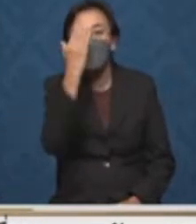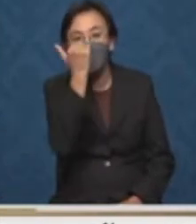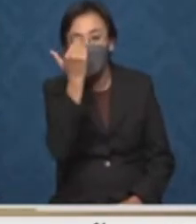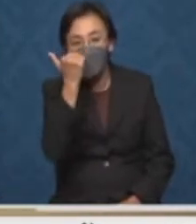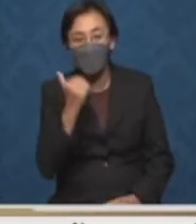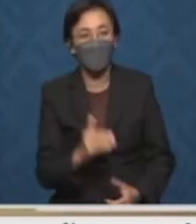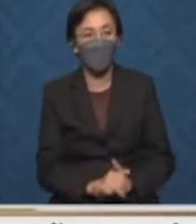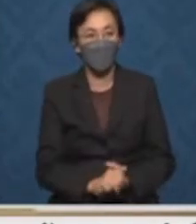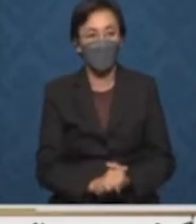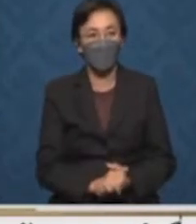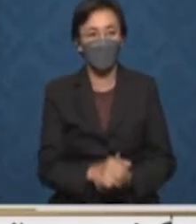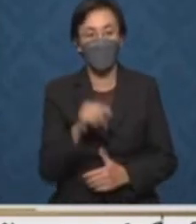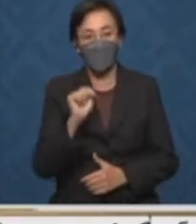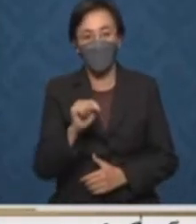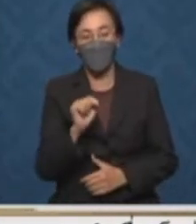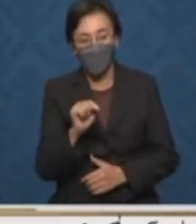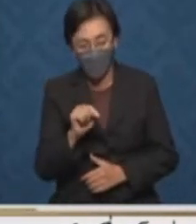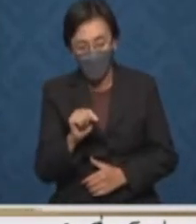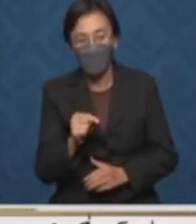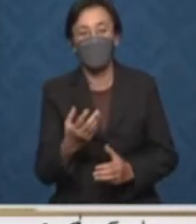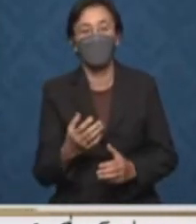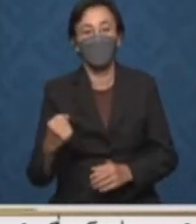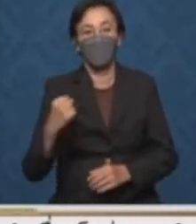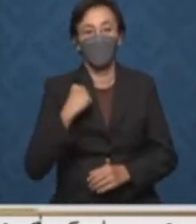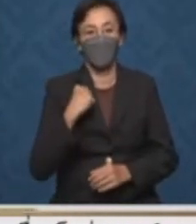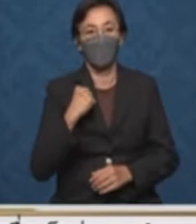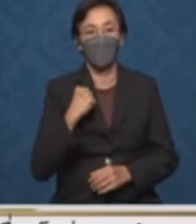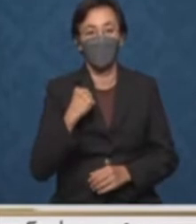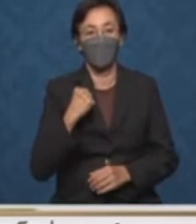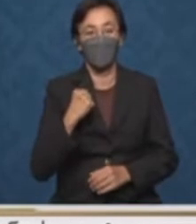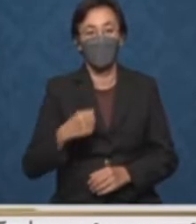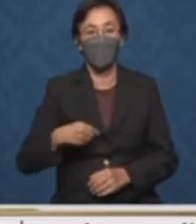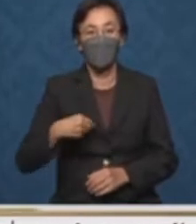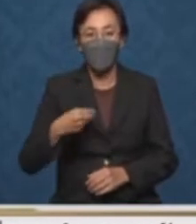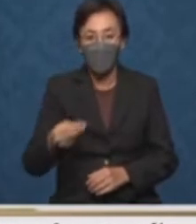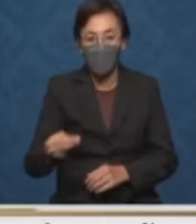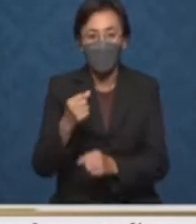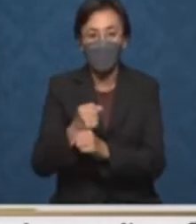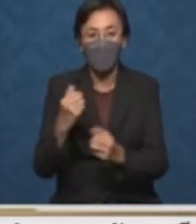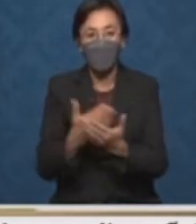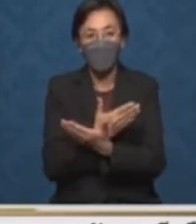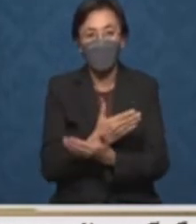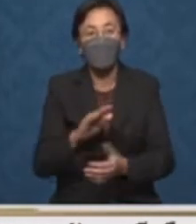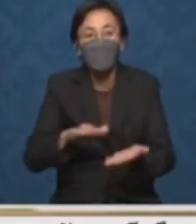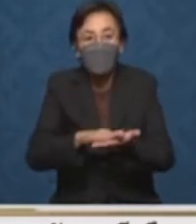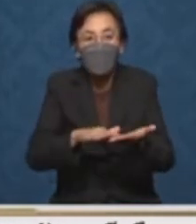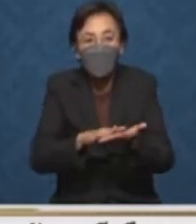คือเรื่องของการมอบอำนาจครับท่านครับผมขออนุญาตดื่มน้ำนิดนึงครับ